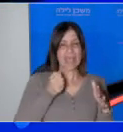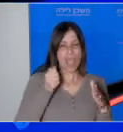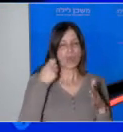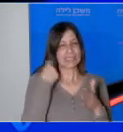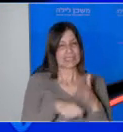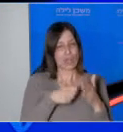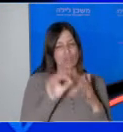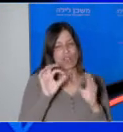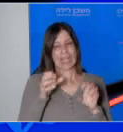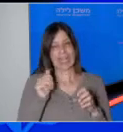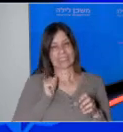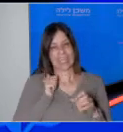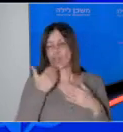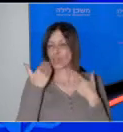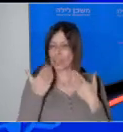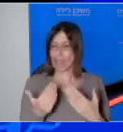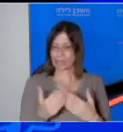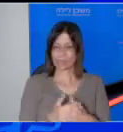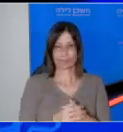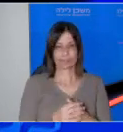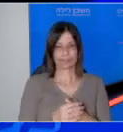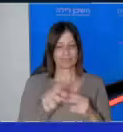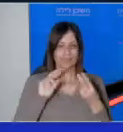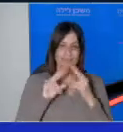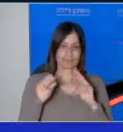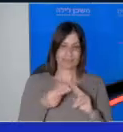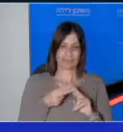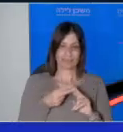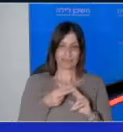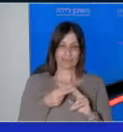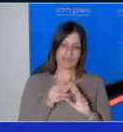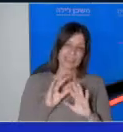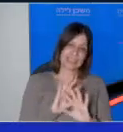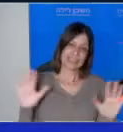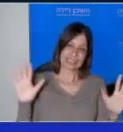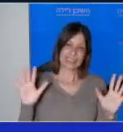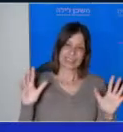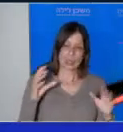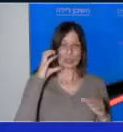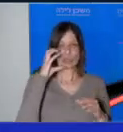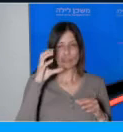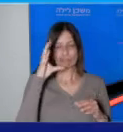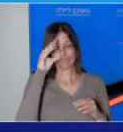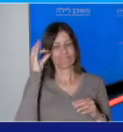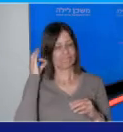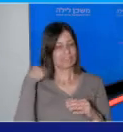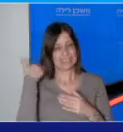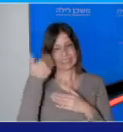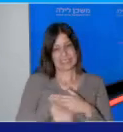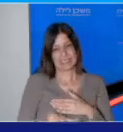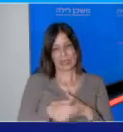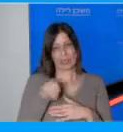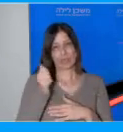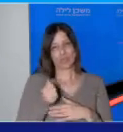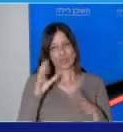תודה רבה. תודה רבה, יובל. להתראות. זהו, צופות וצופים יקרים, אנחנו סיימנו את משכן